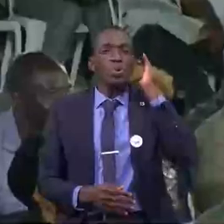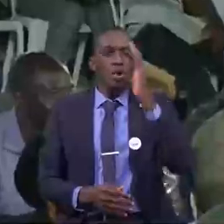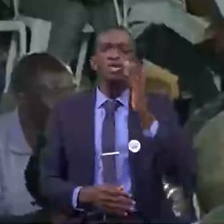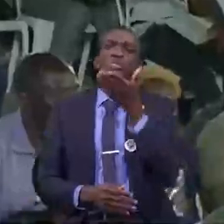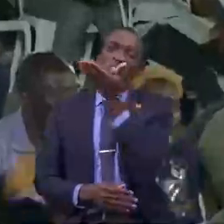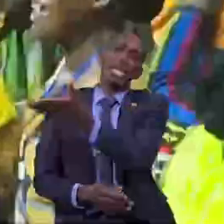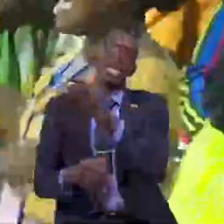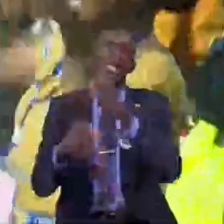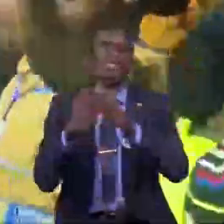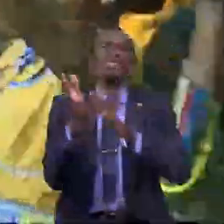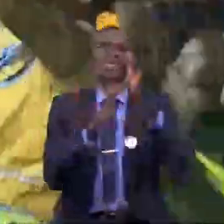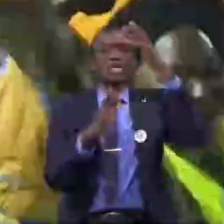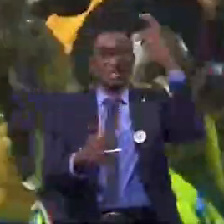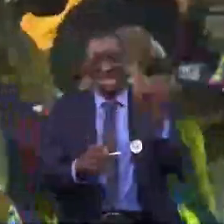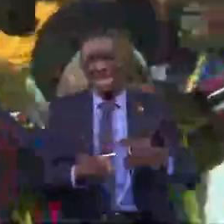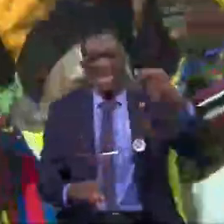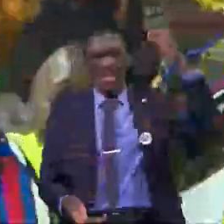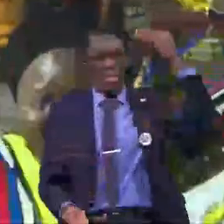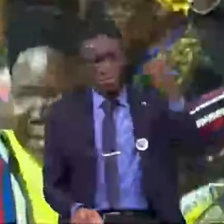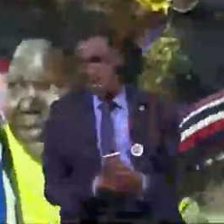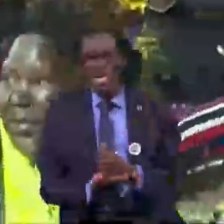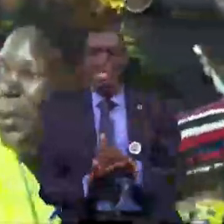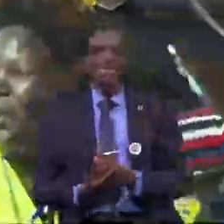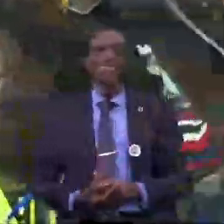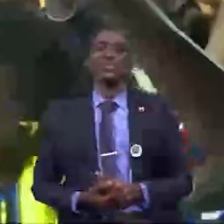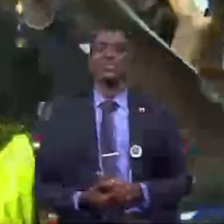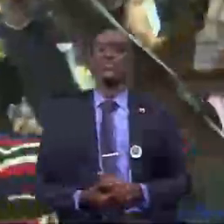Toi aussi, tu seras là au nom de Jésus.